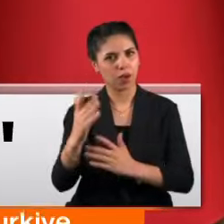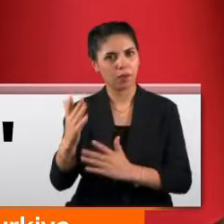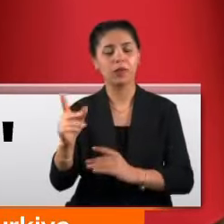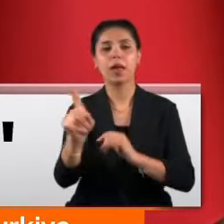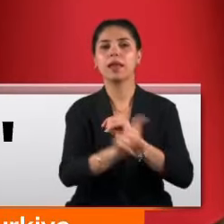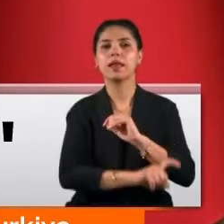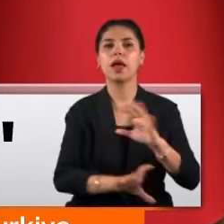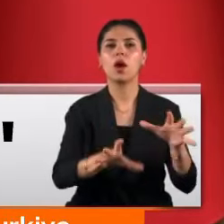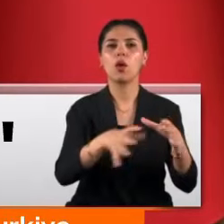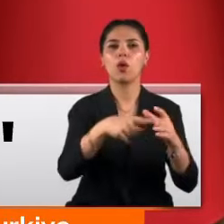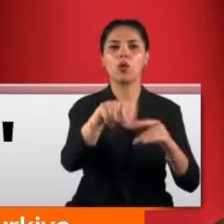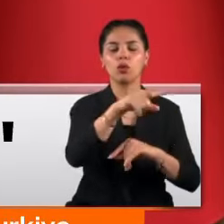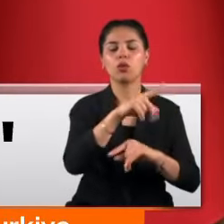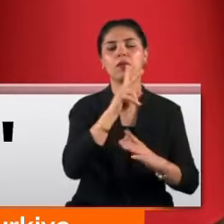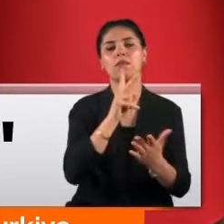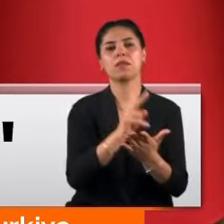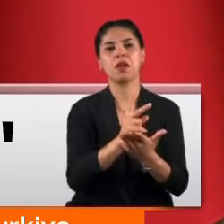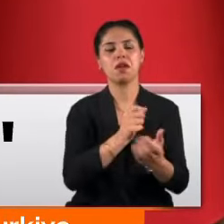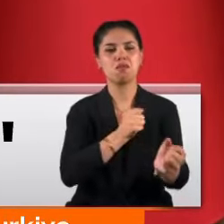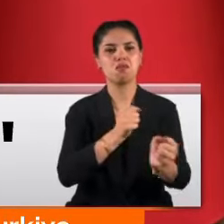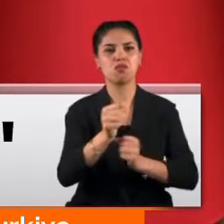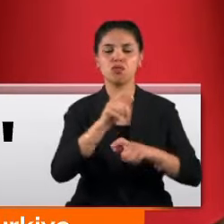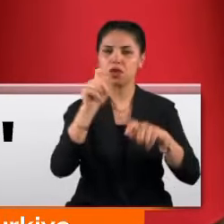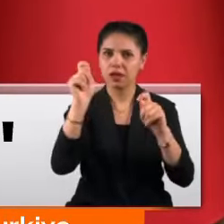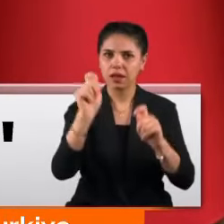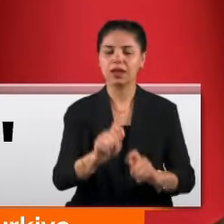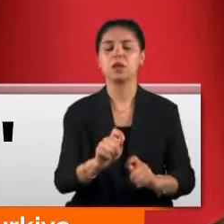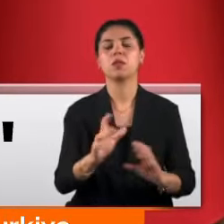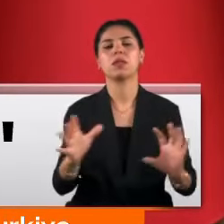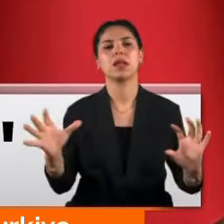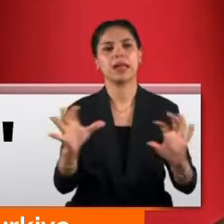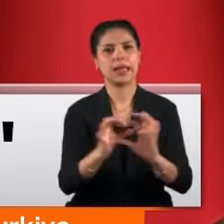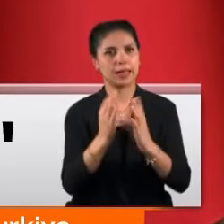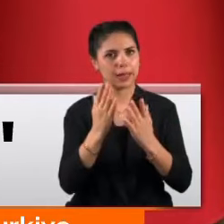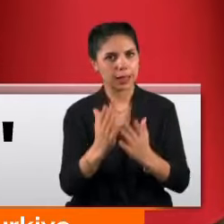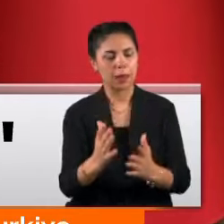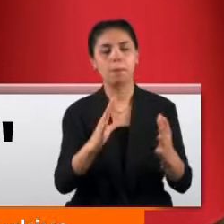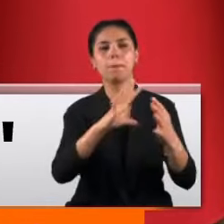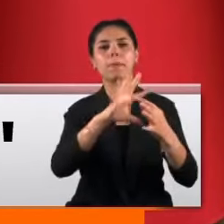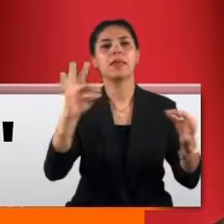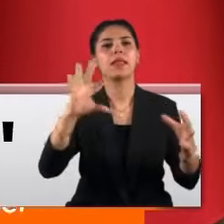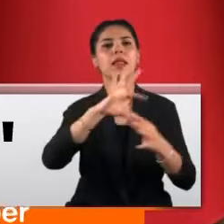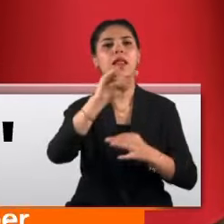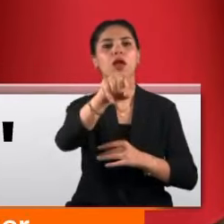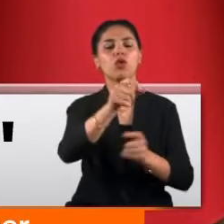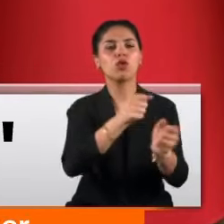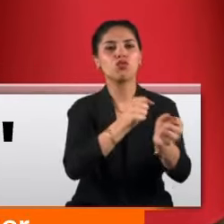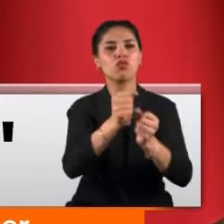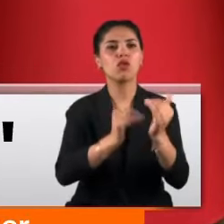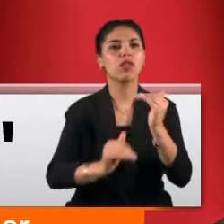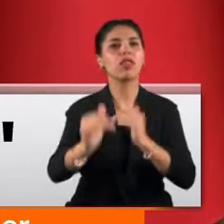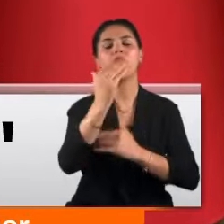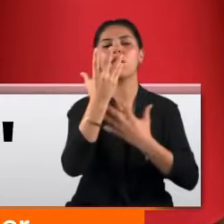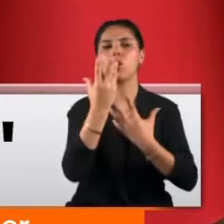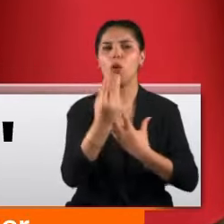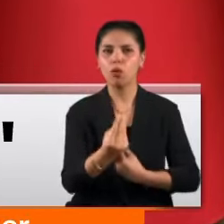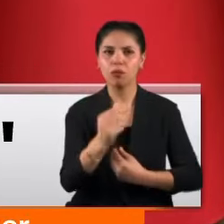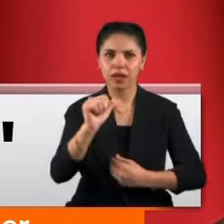örgütleriyle kararlı ve bütüncül bir mücadele yürütülmesi noktasında NATO'nun gayretlerinin artırılması gerektiğinin